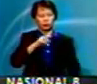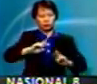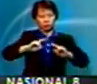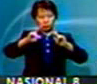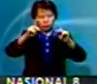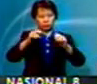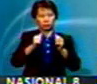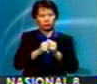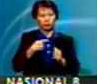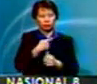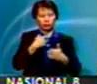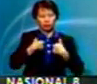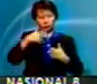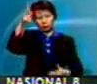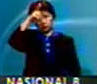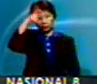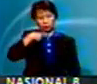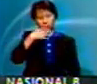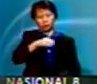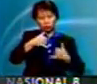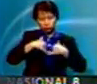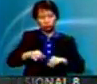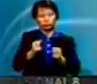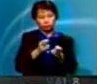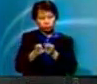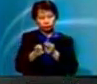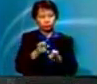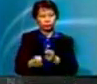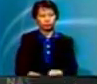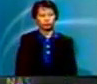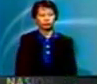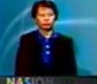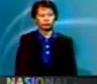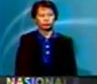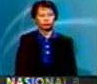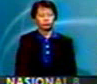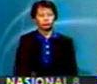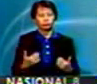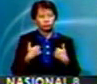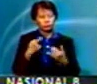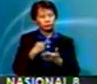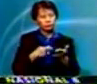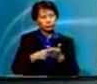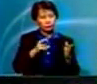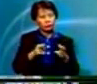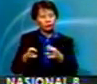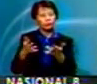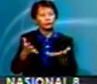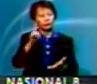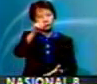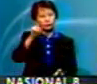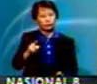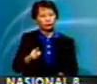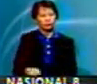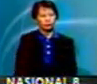ekonomi kita ada kerajaan, kita akan berusaha dengan kerajaan. Ada apa-apa rancangan terperinci? Langkah satu apa